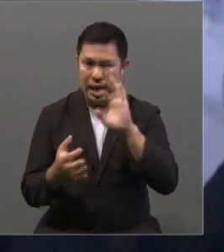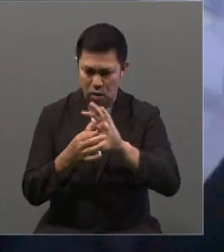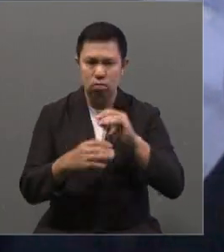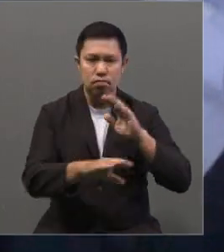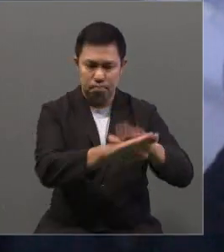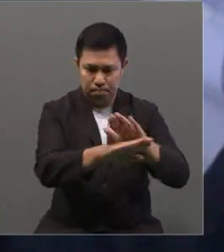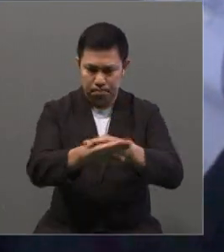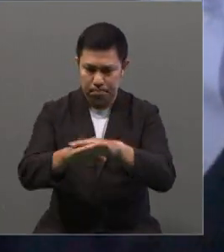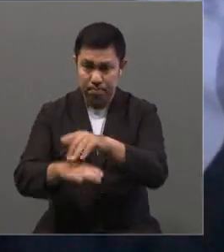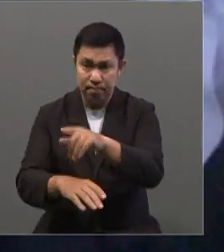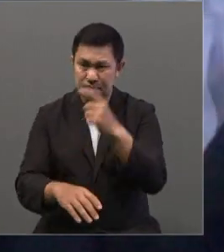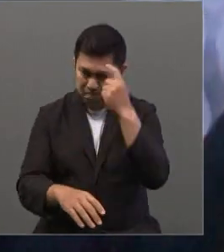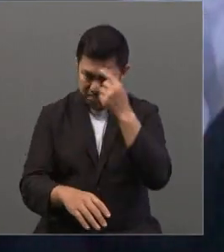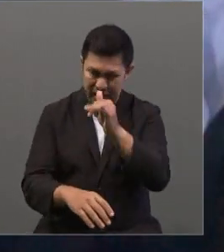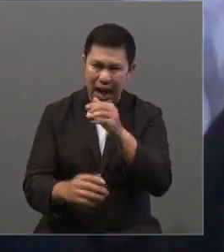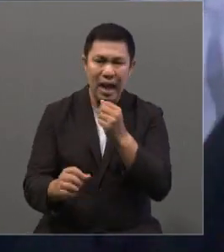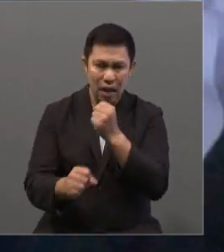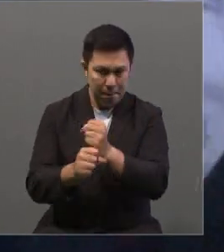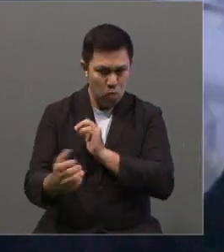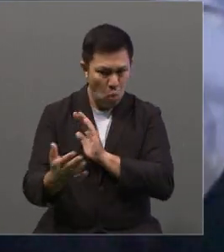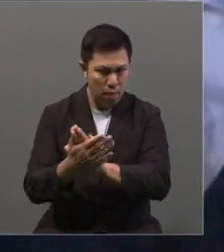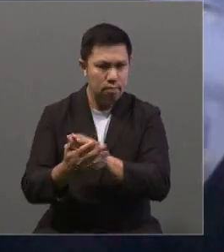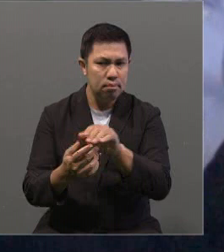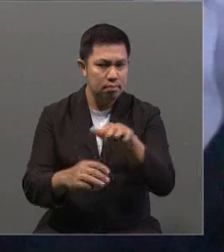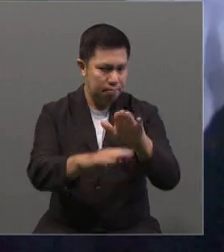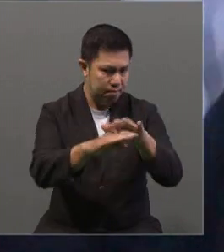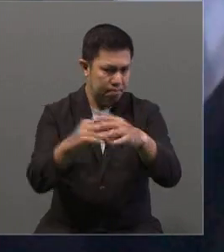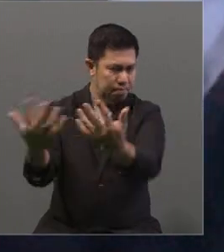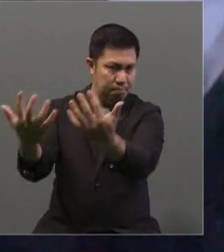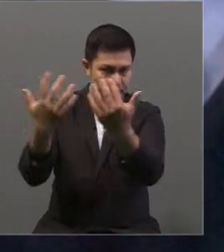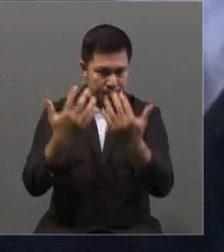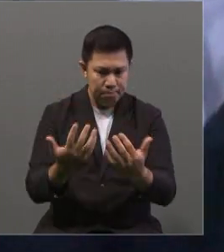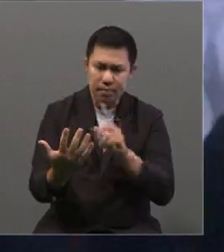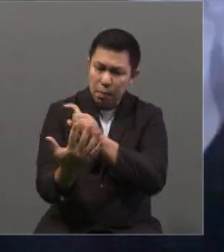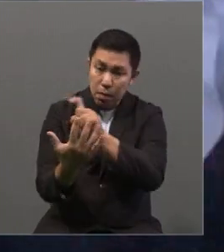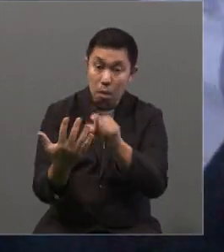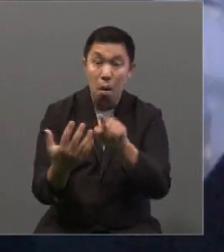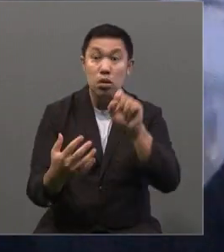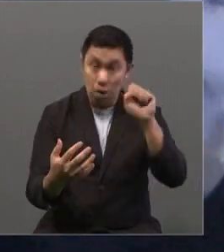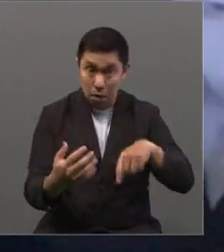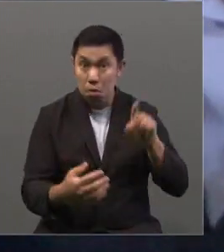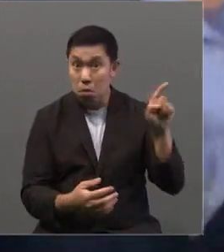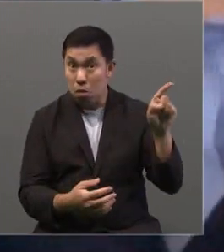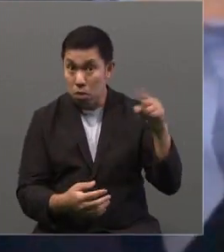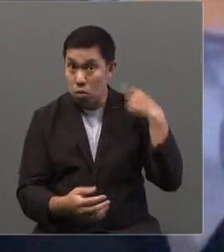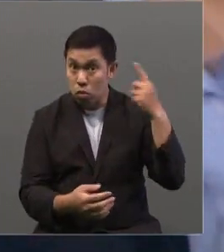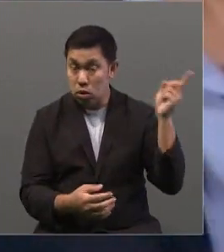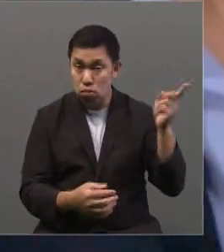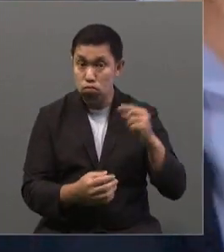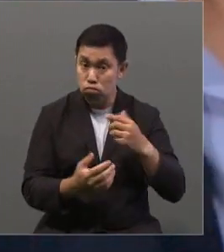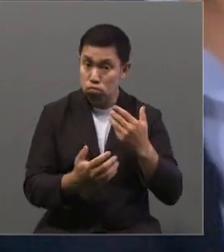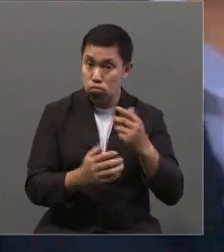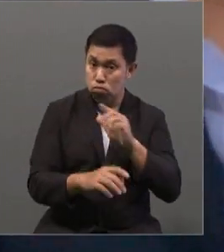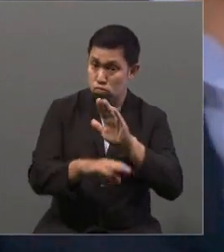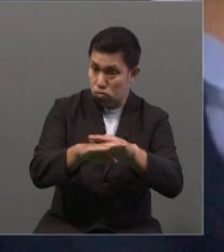คนที่น่าเชื่อว่าเป็นดาวไลน์เขาหรือเปล่าเนี่ยเข้ามาให้หมดมาถามให้หมดว่าตกลงเขาเป็นไหมนะครับ